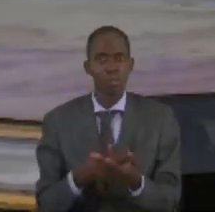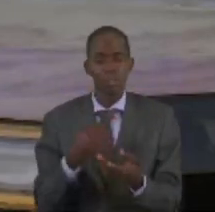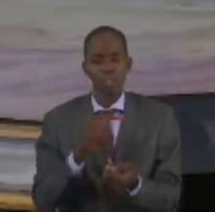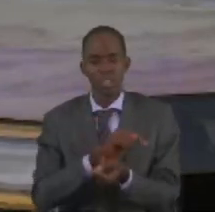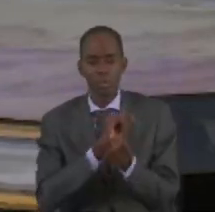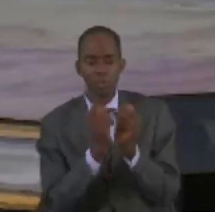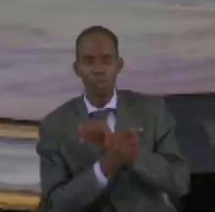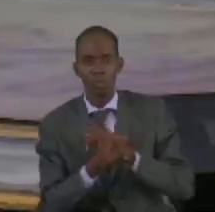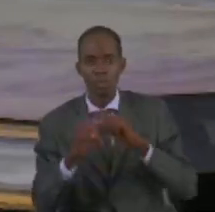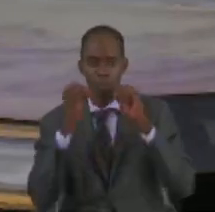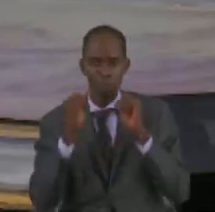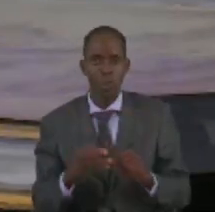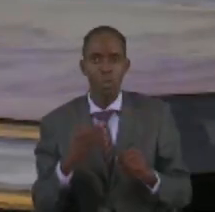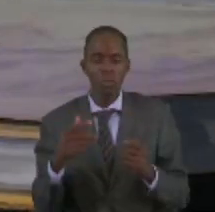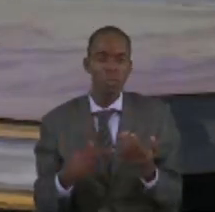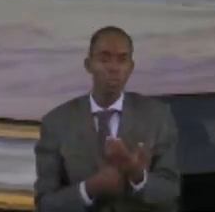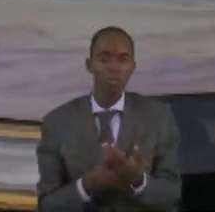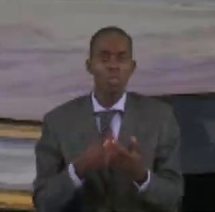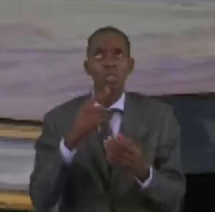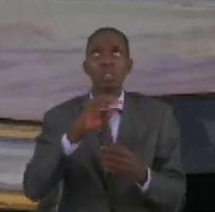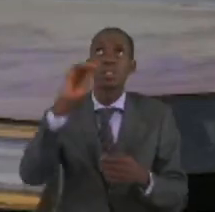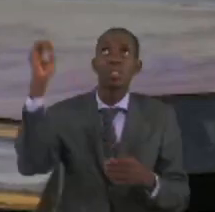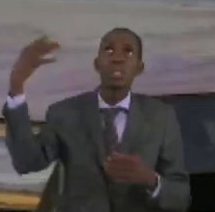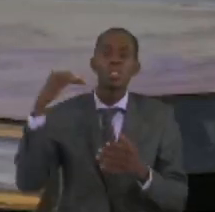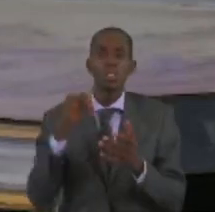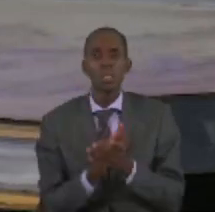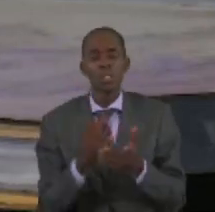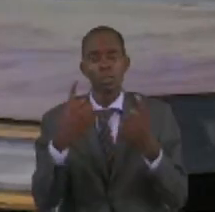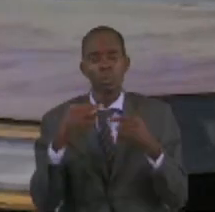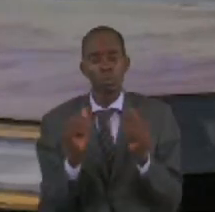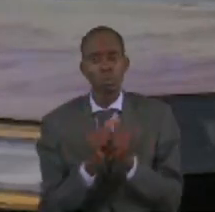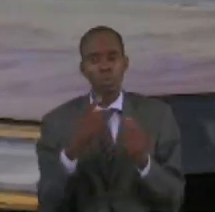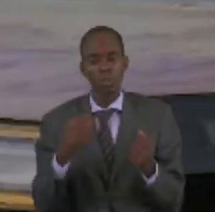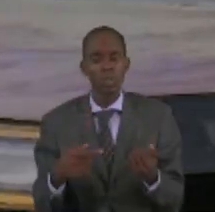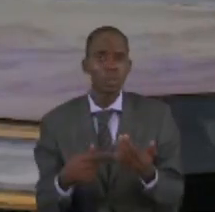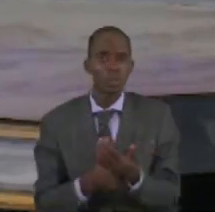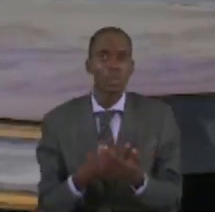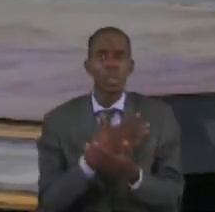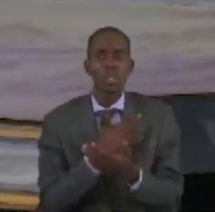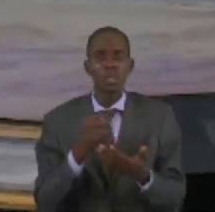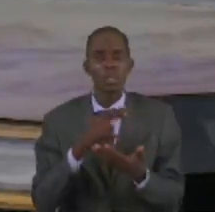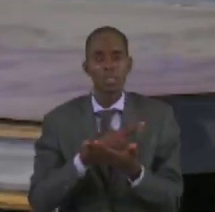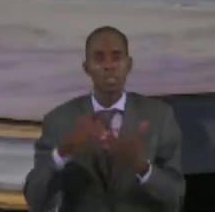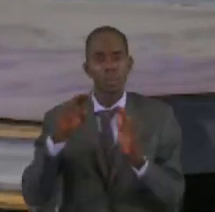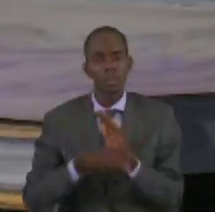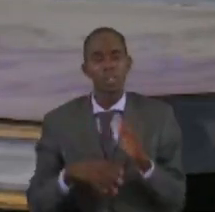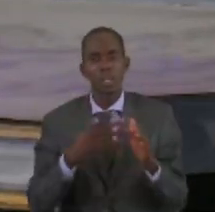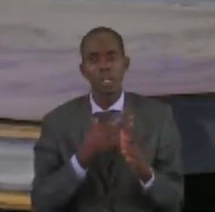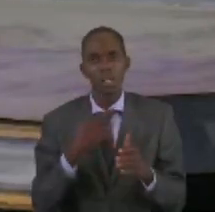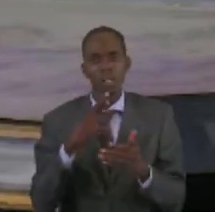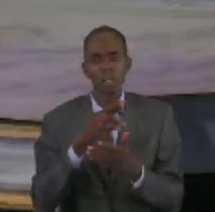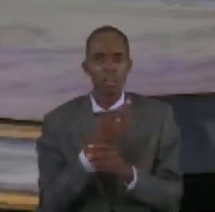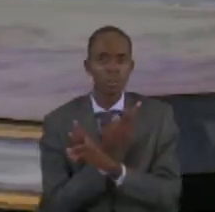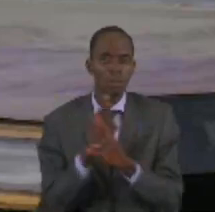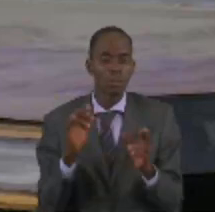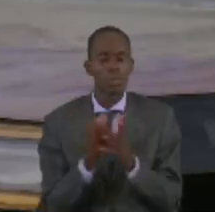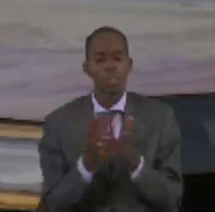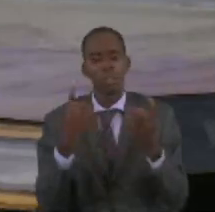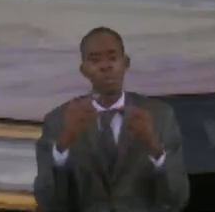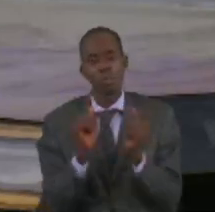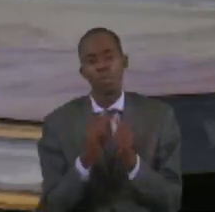l'évangile, la puissance transformatrice de l'évangile, la grâce qui vient dans l'évangile, la justice et la rédemption